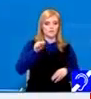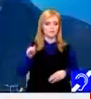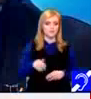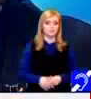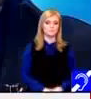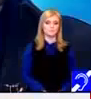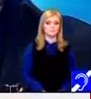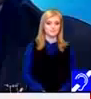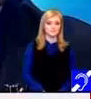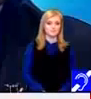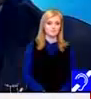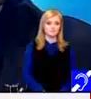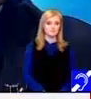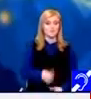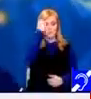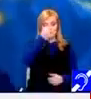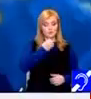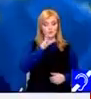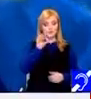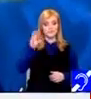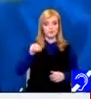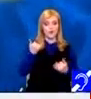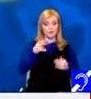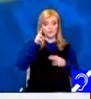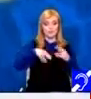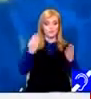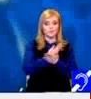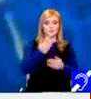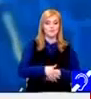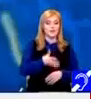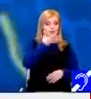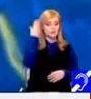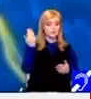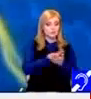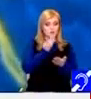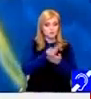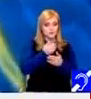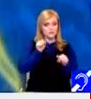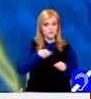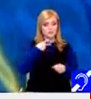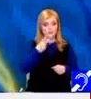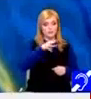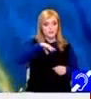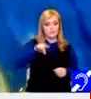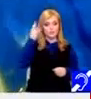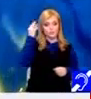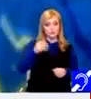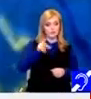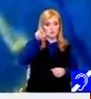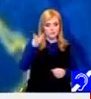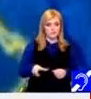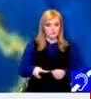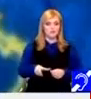aproape! Mulțumim, Vasile, iar telejurnalul a ajuns aici la final. Nu uitați că știrile noastre sunt pe tvrmoldova.md.